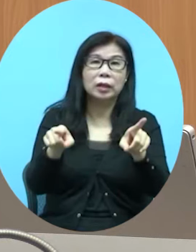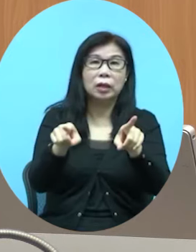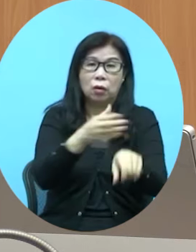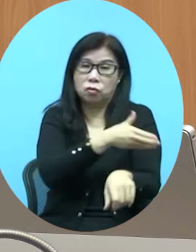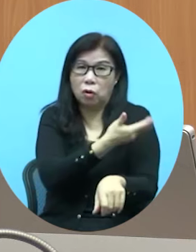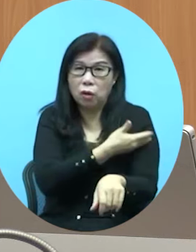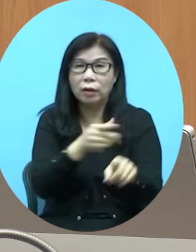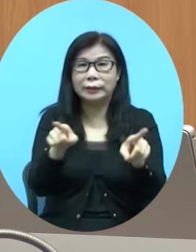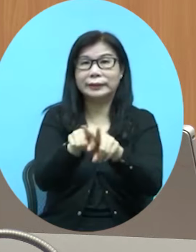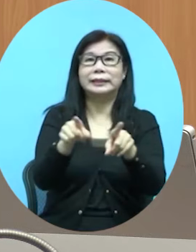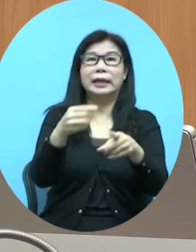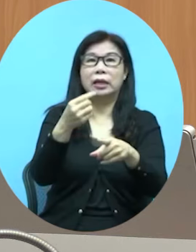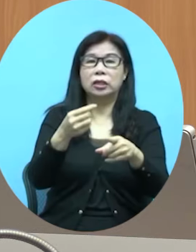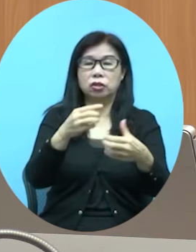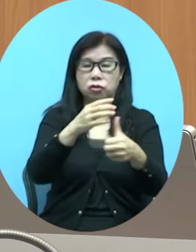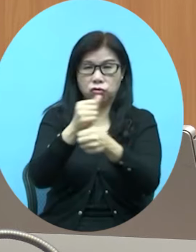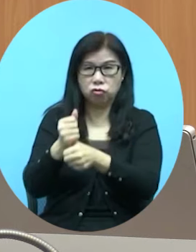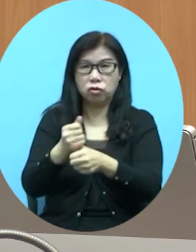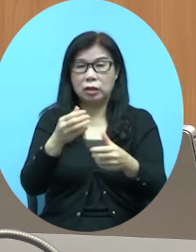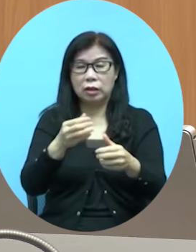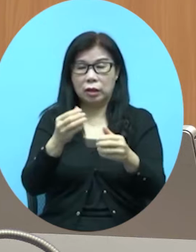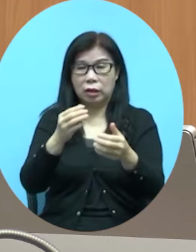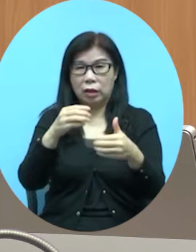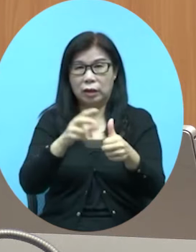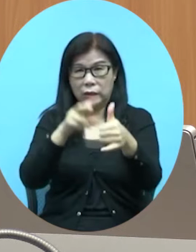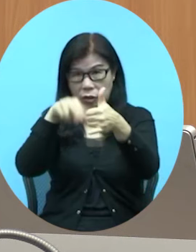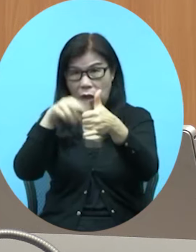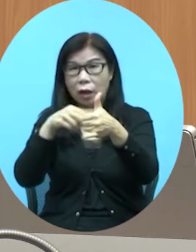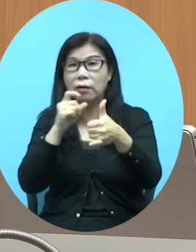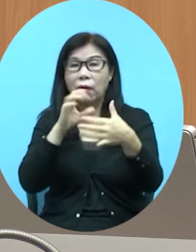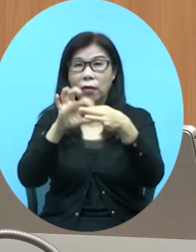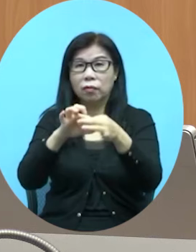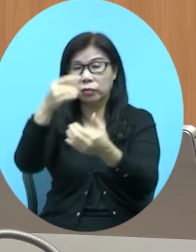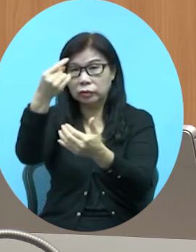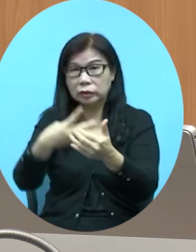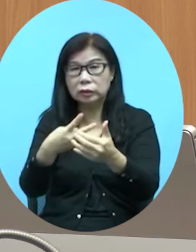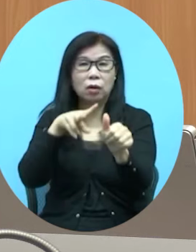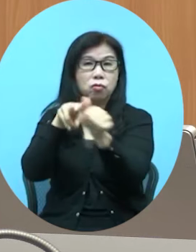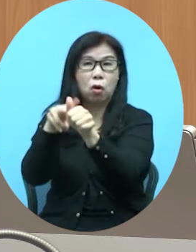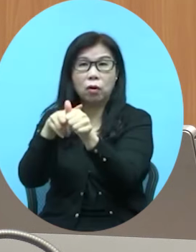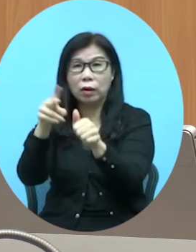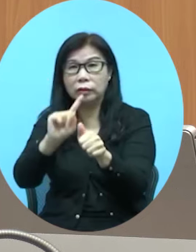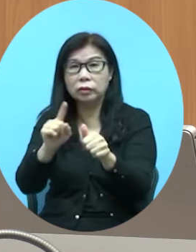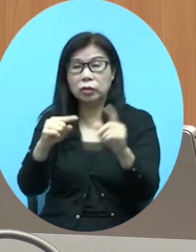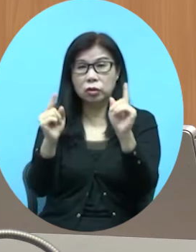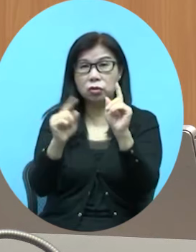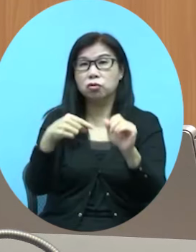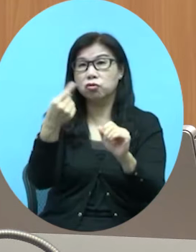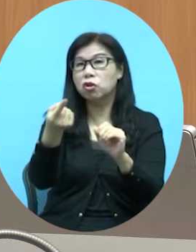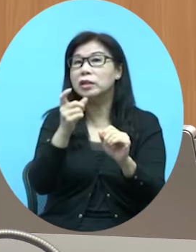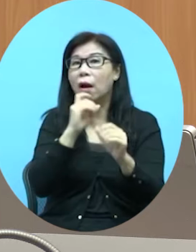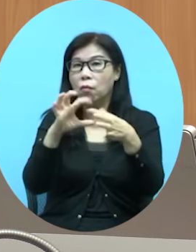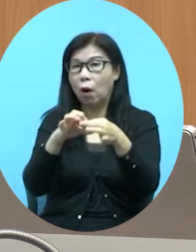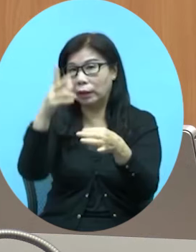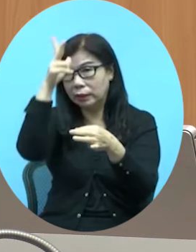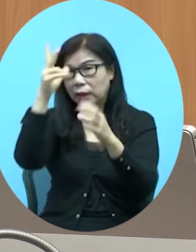都需要去检疫至于相关的规例或者规管那些可能要问回相关的部门